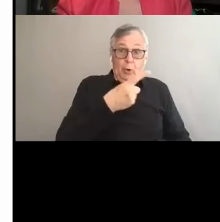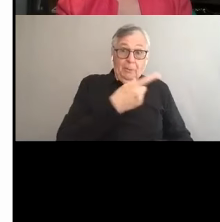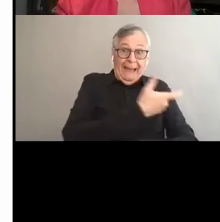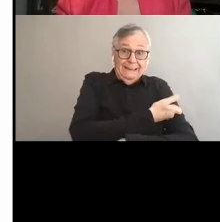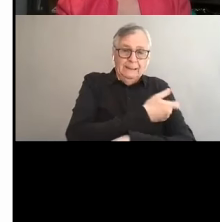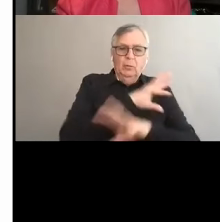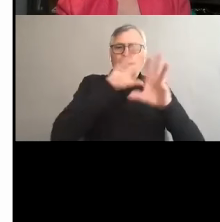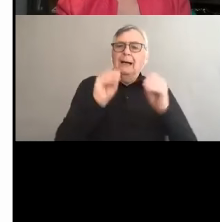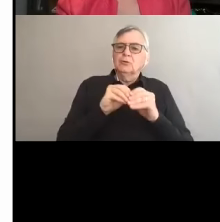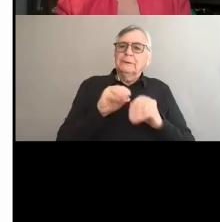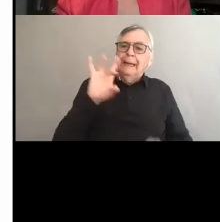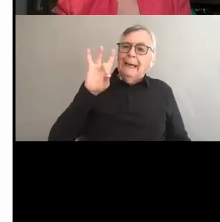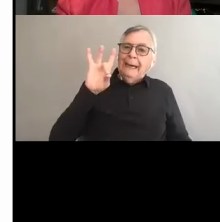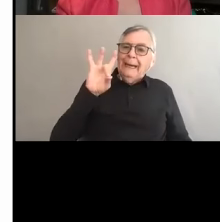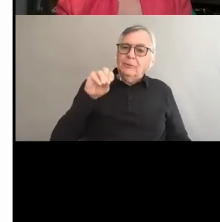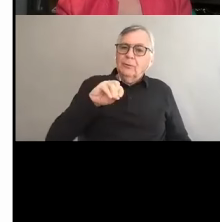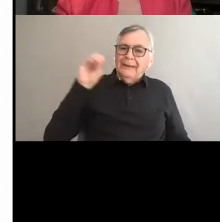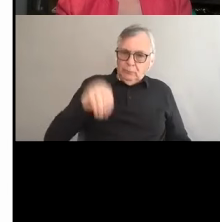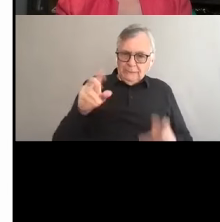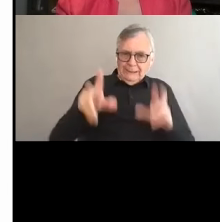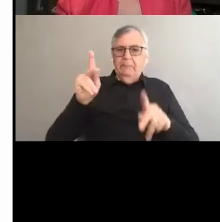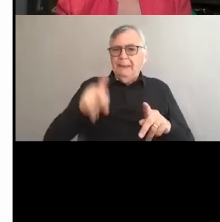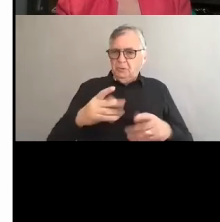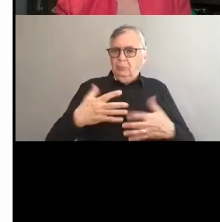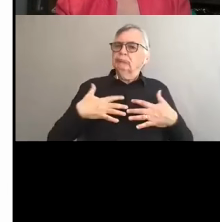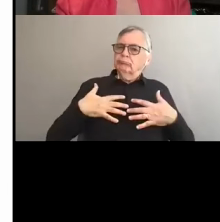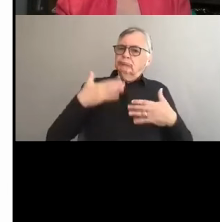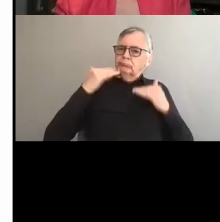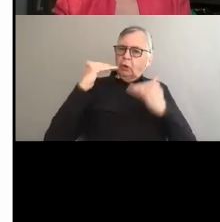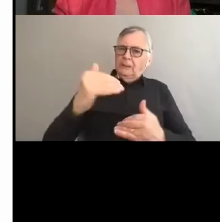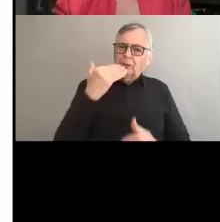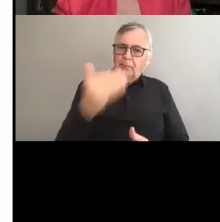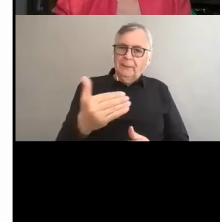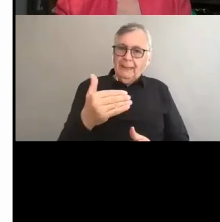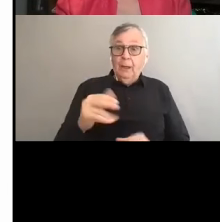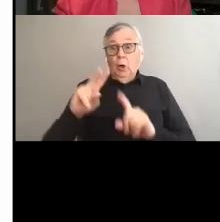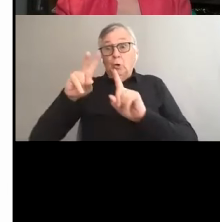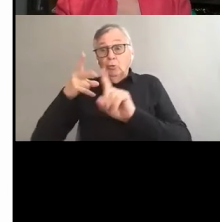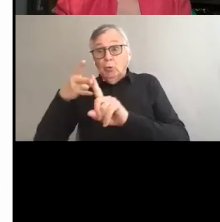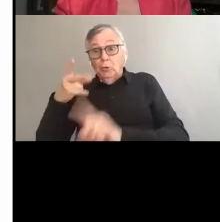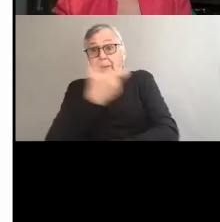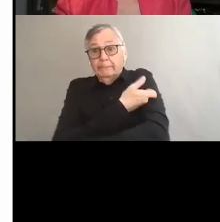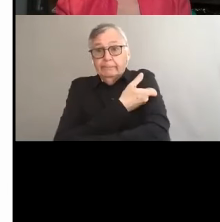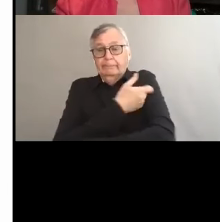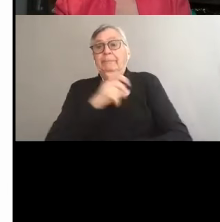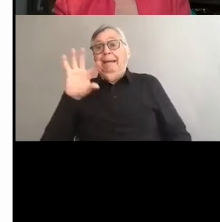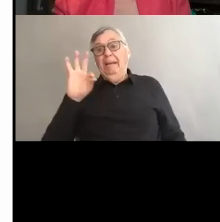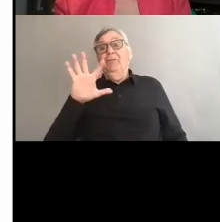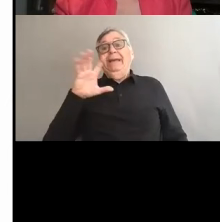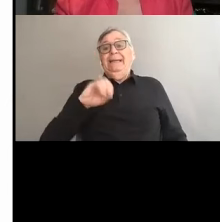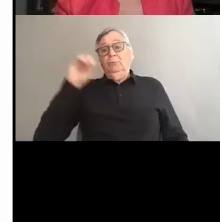gros, il y a 80 % des gens qui vont avoir une bonne protection, et puis après la deuxième dose, 95